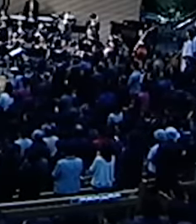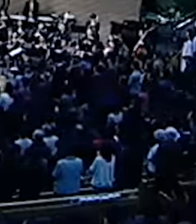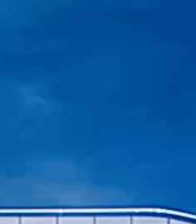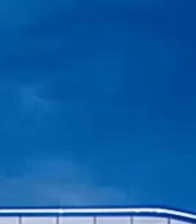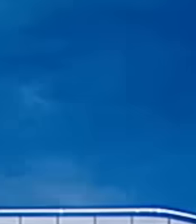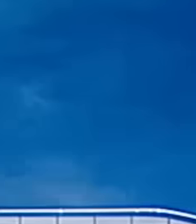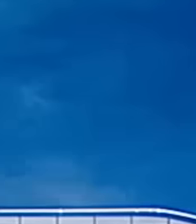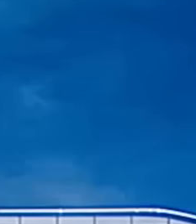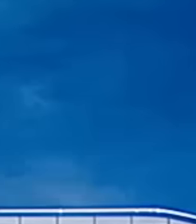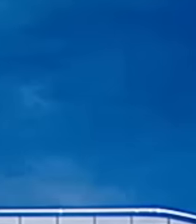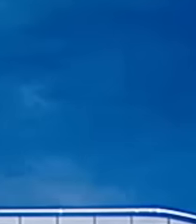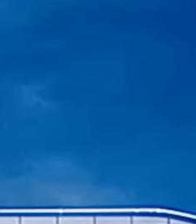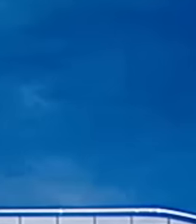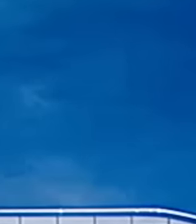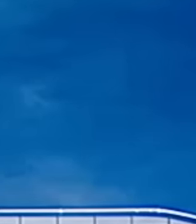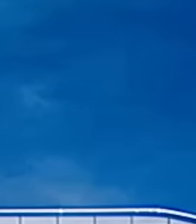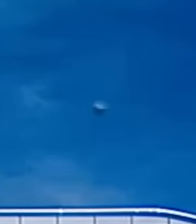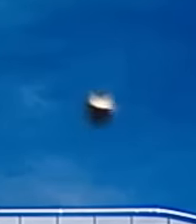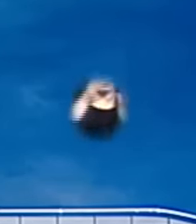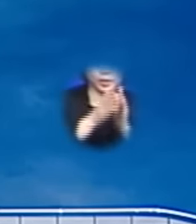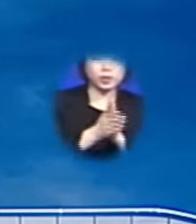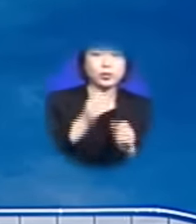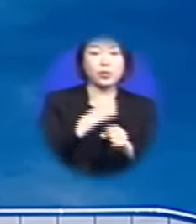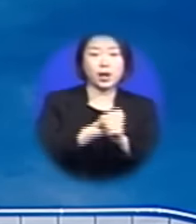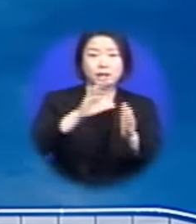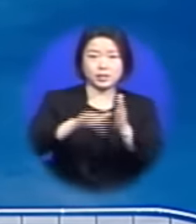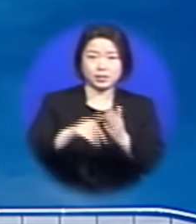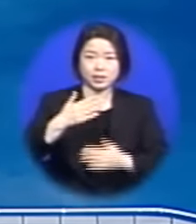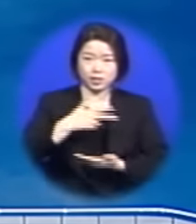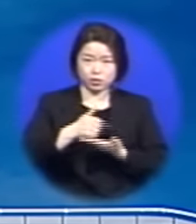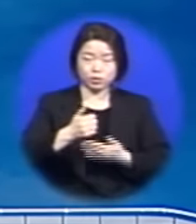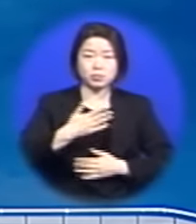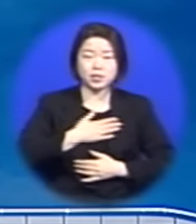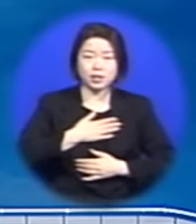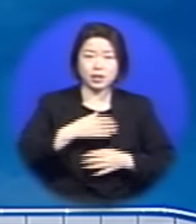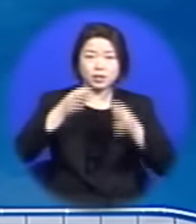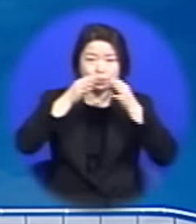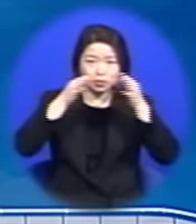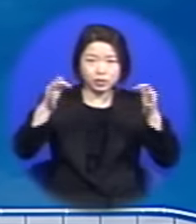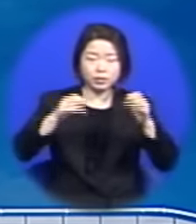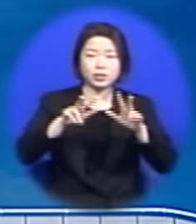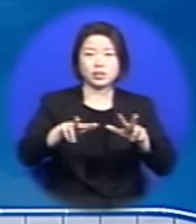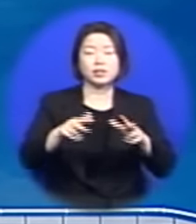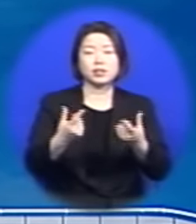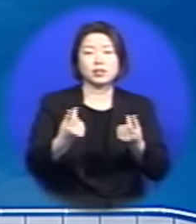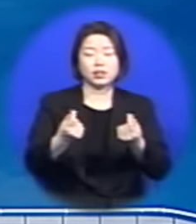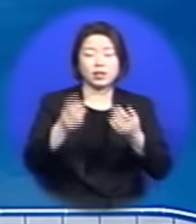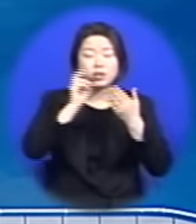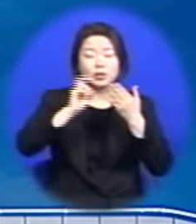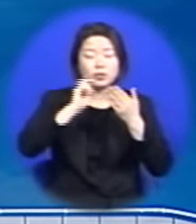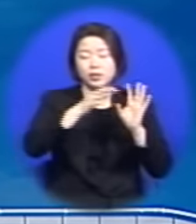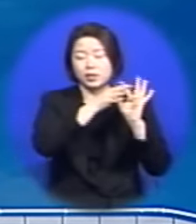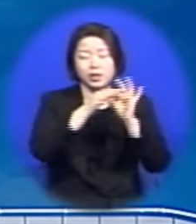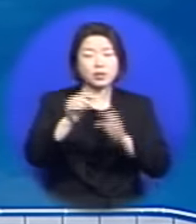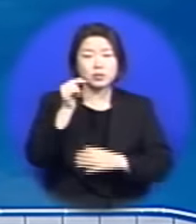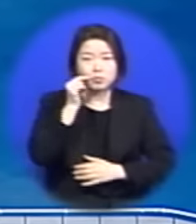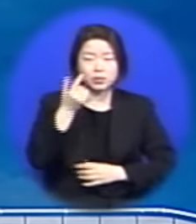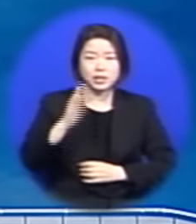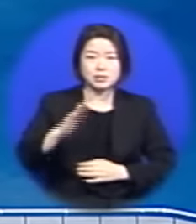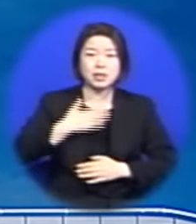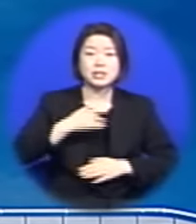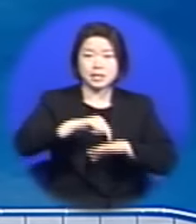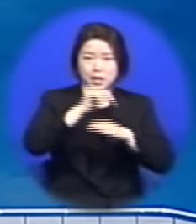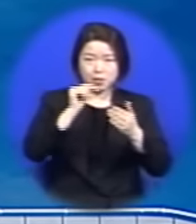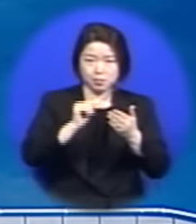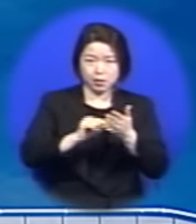아 여러분 기도하실 때 주님 제가 소리 내어서 이렇게 노래를 계속할 수는 없겠지만 제 마음속에